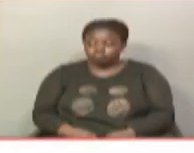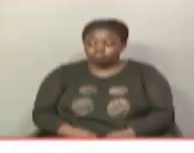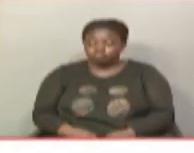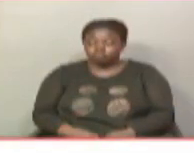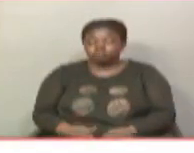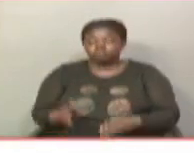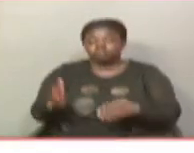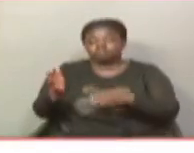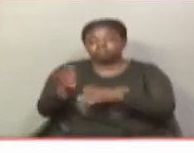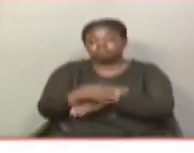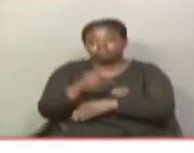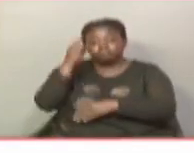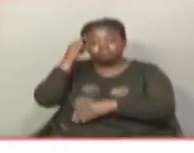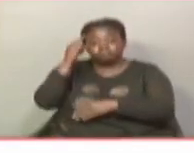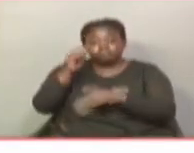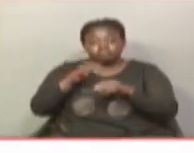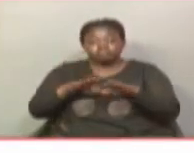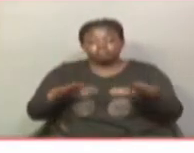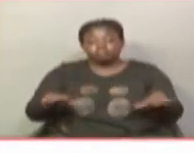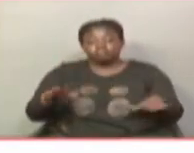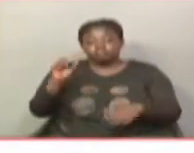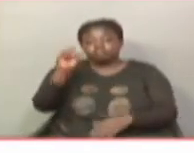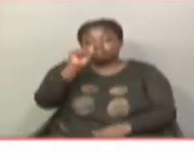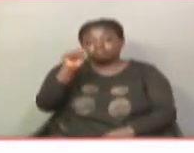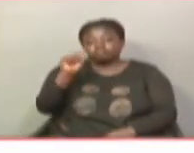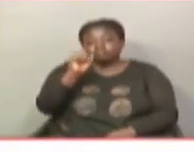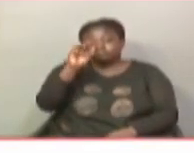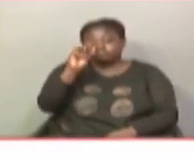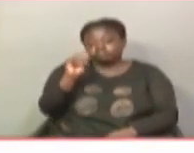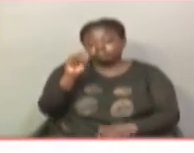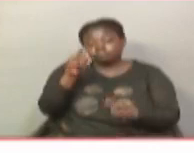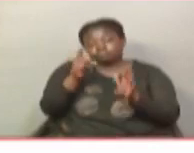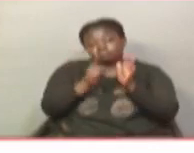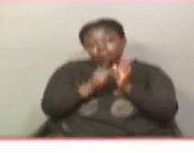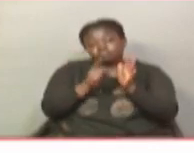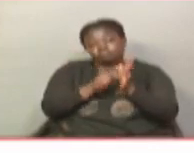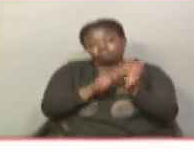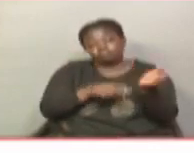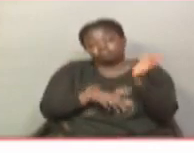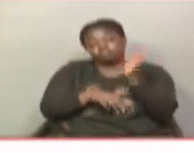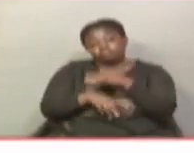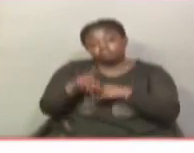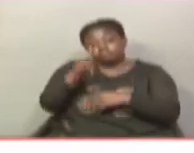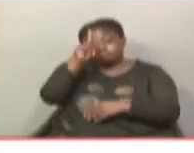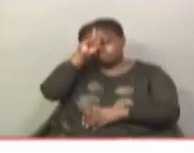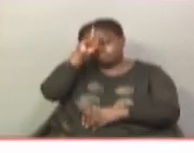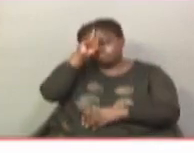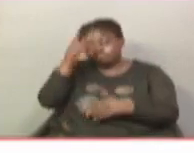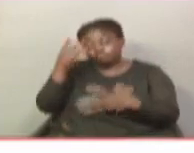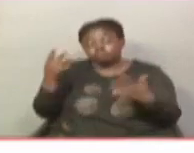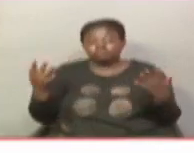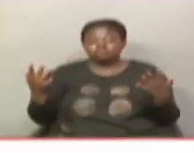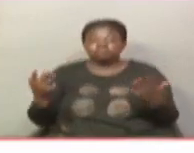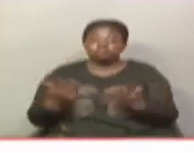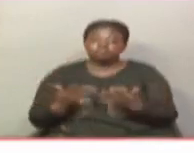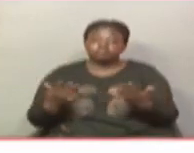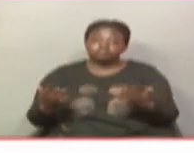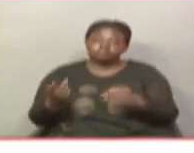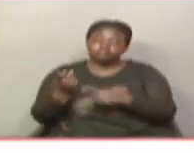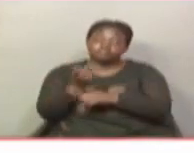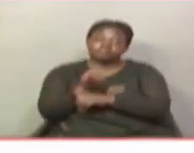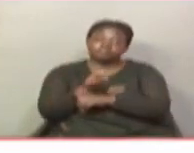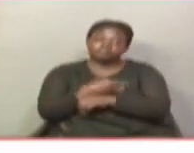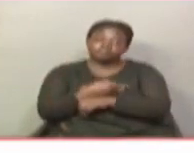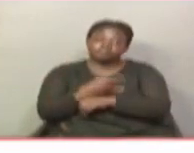Ataye minisita omubeezi w'ebyettaka Sam Dr. Sam Mayanja azze okukyaluka kunyo nga kino kisangibwa mu